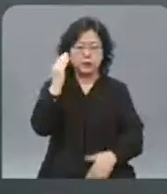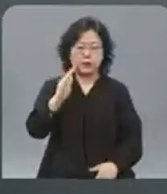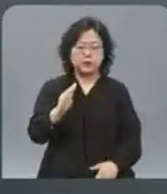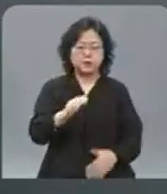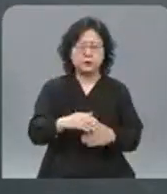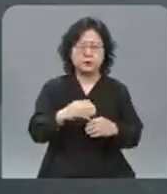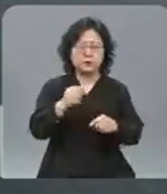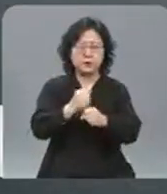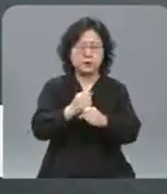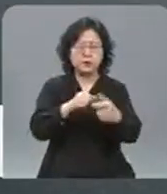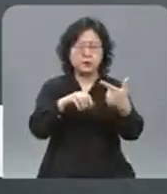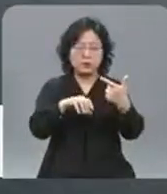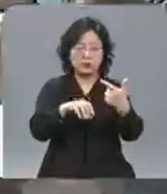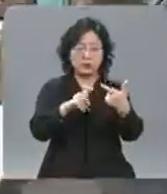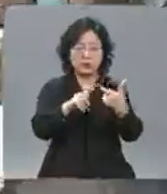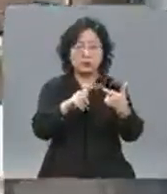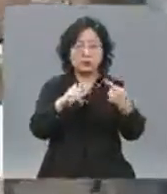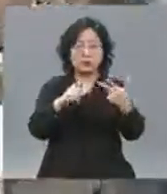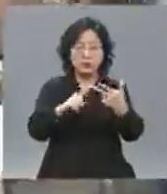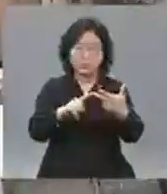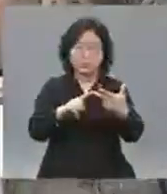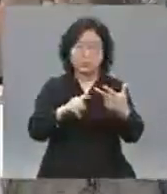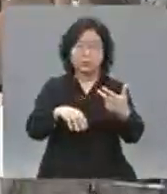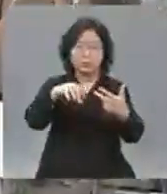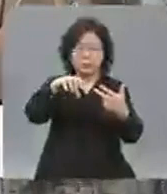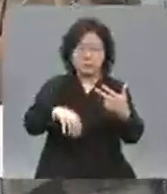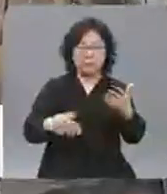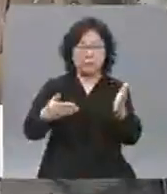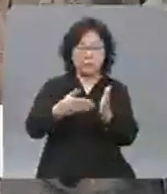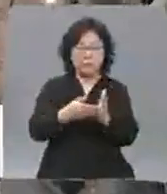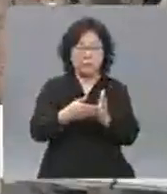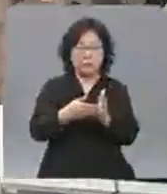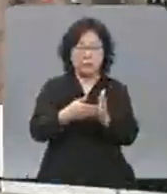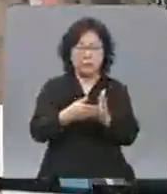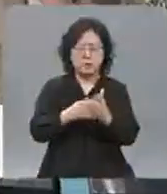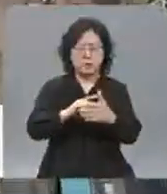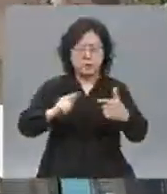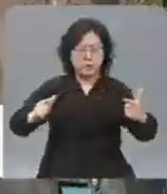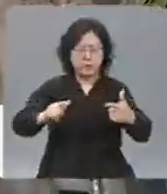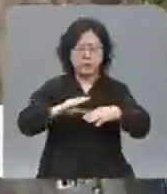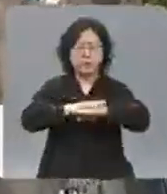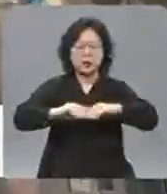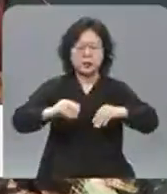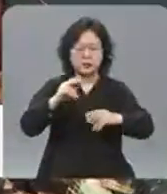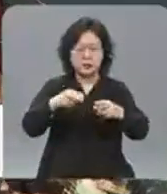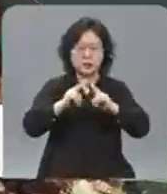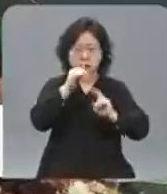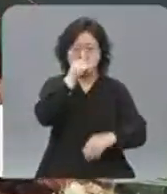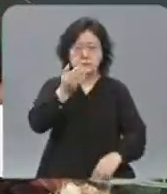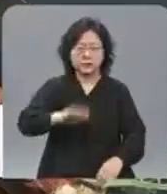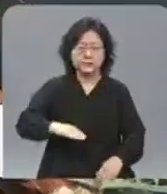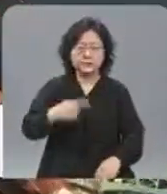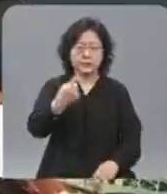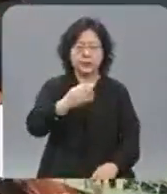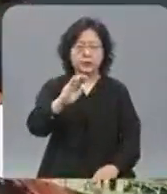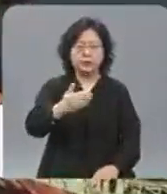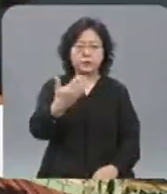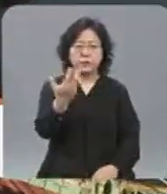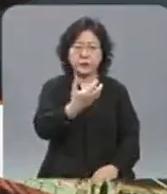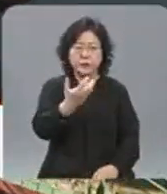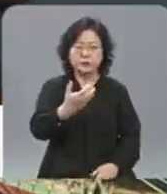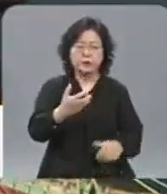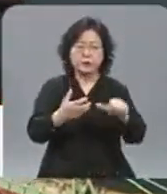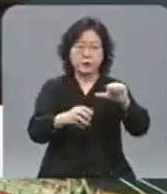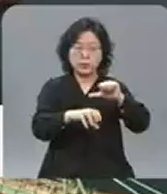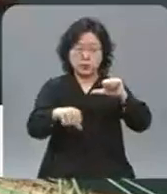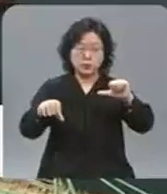지은 6번째와 7번째 접안 시설은 배수로와 오탁수, 처리 시설 등을 갖췄지만 1980년대에 지은